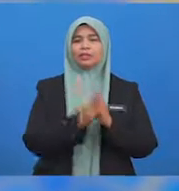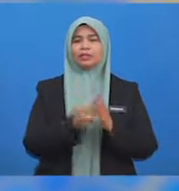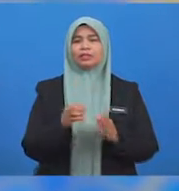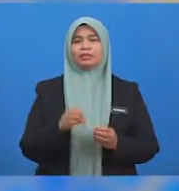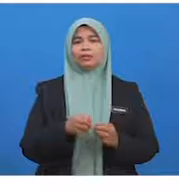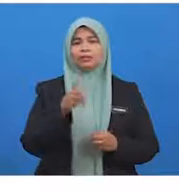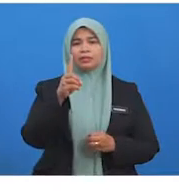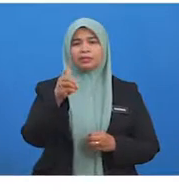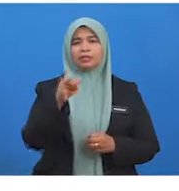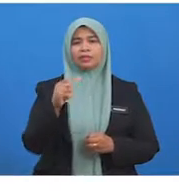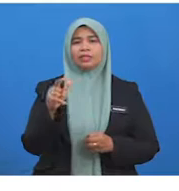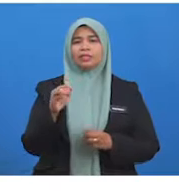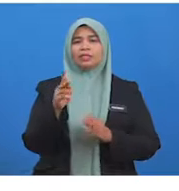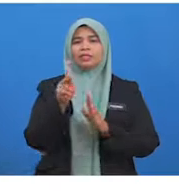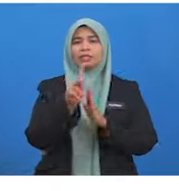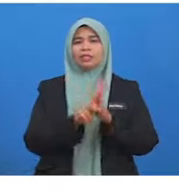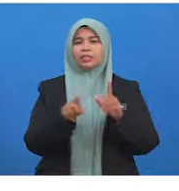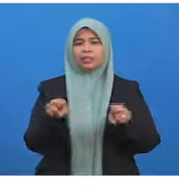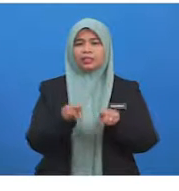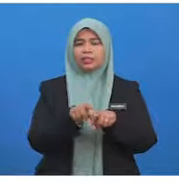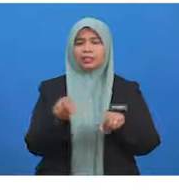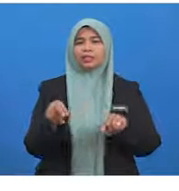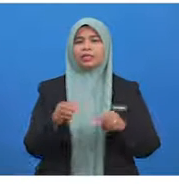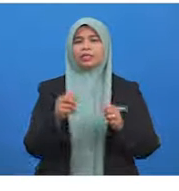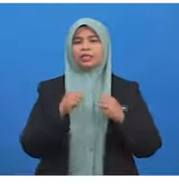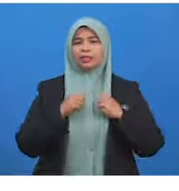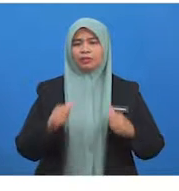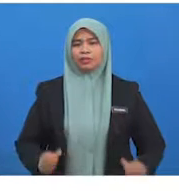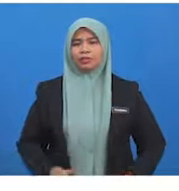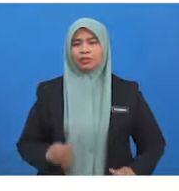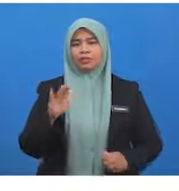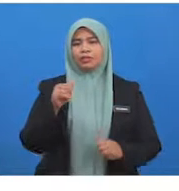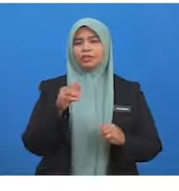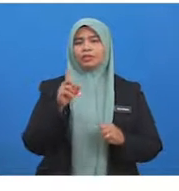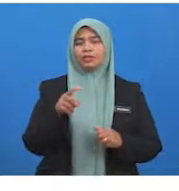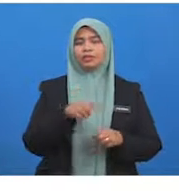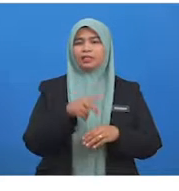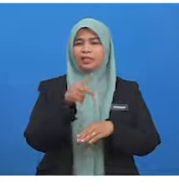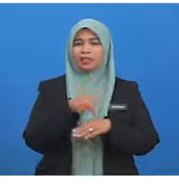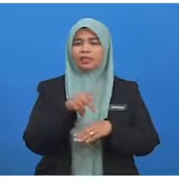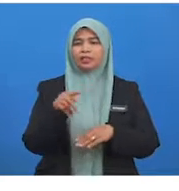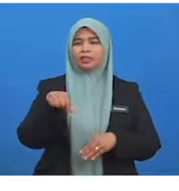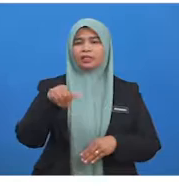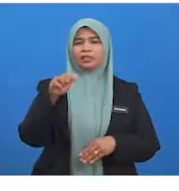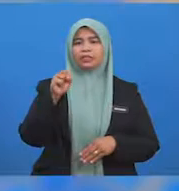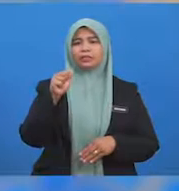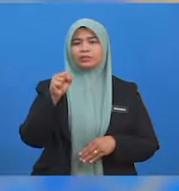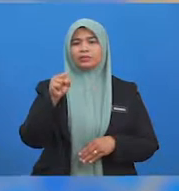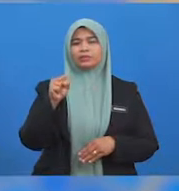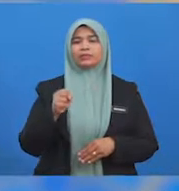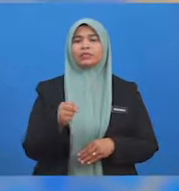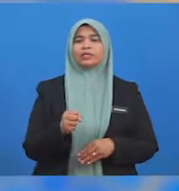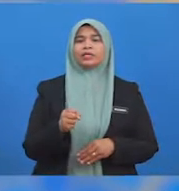ialah kesamaan dari sudut anggota yang hendak dikenakan kisas itu. Apabila